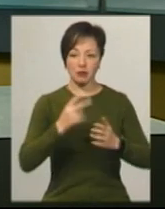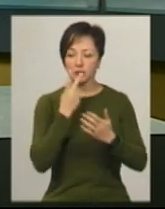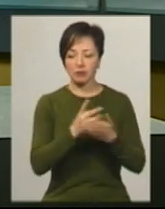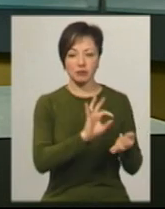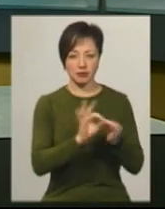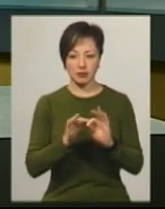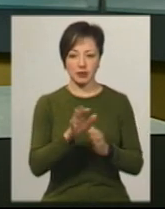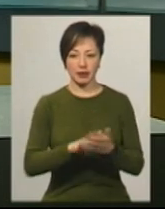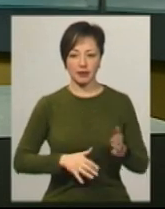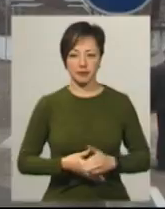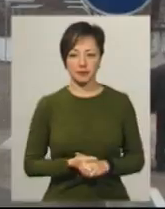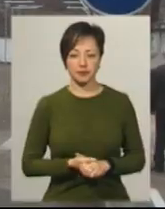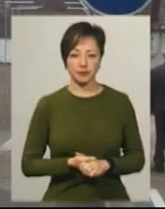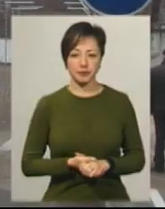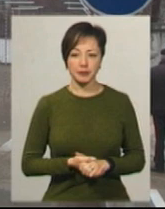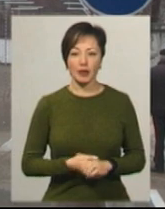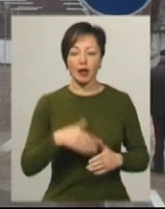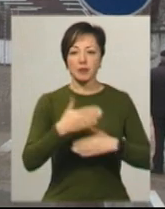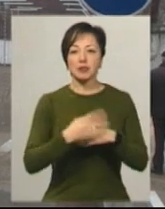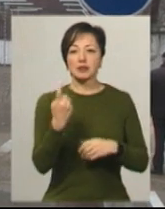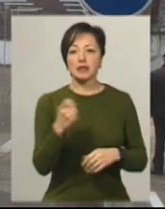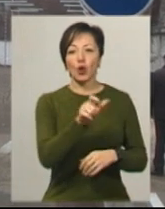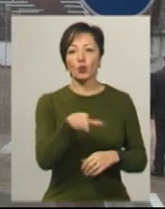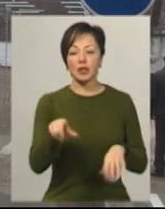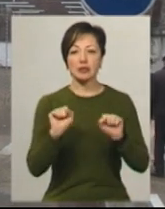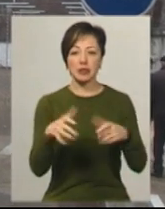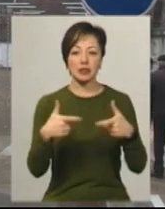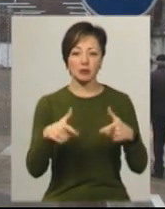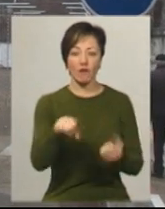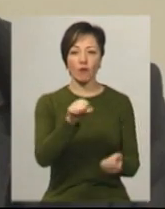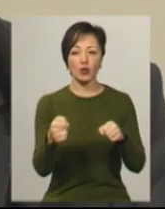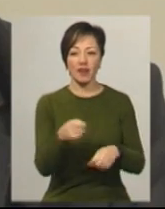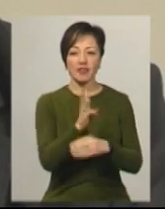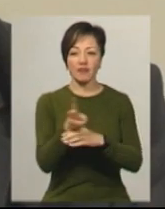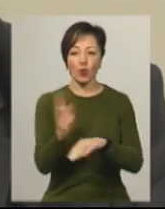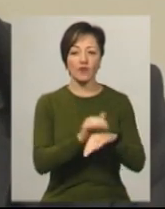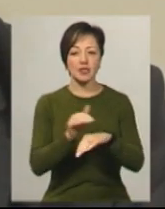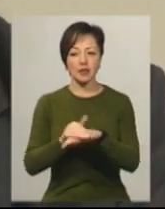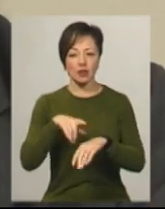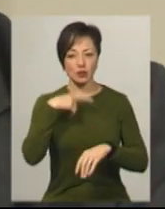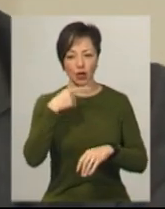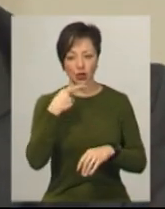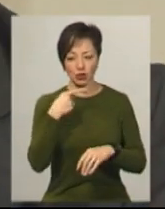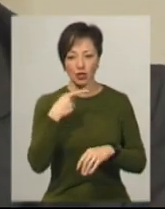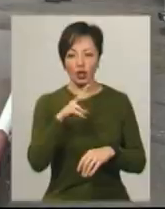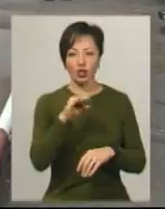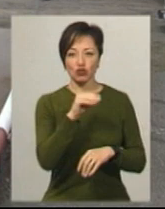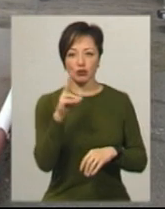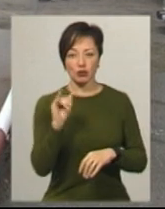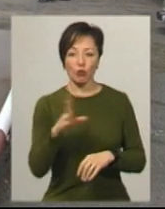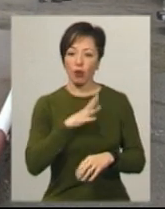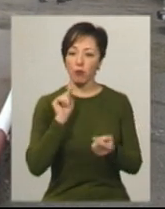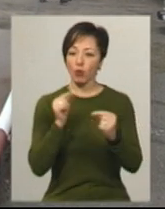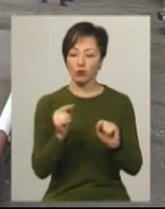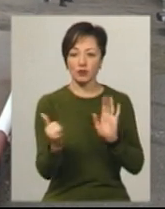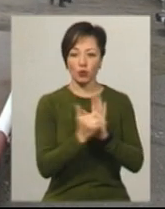далі у сюжеті. Близько ста людей здали іспити з водіння з відеофіксацією, каже Микола Лижник. Були і ті, хто проти,